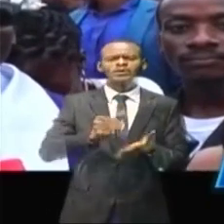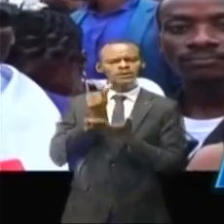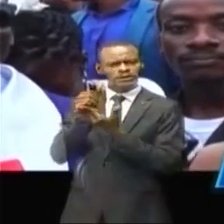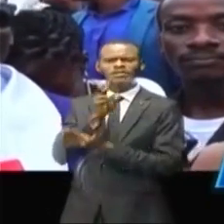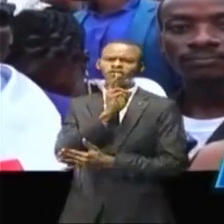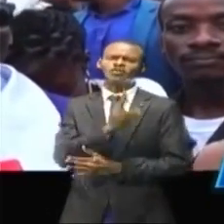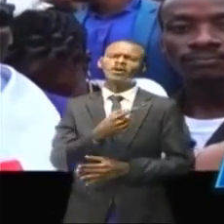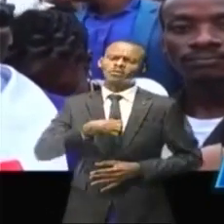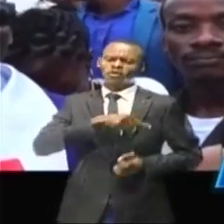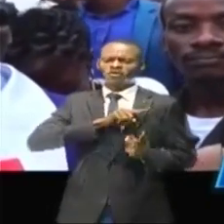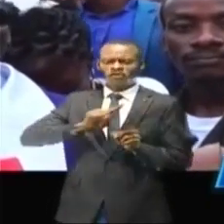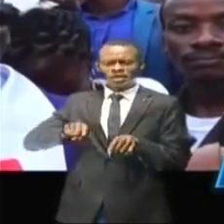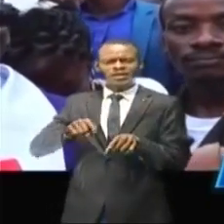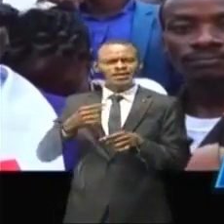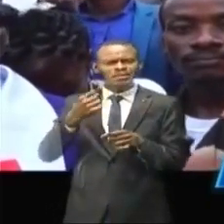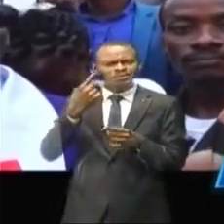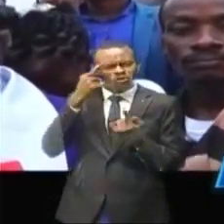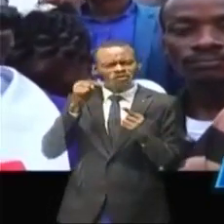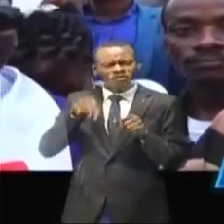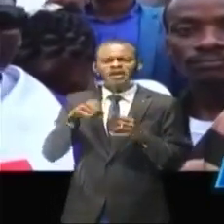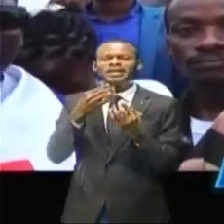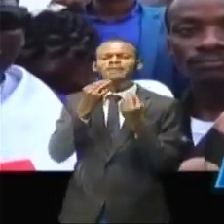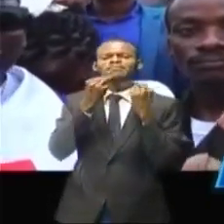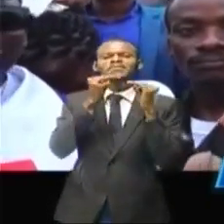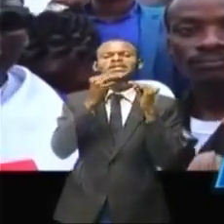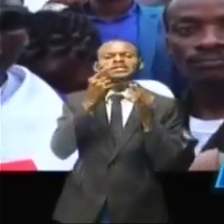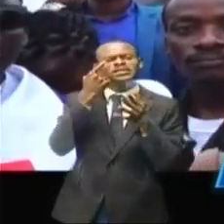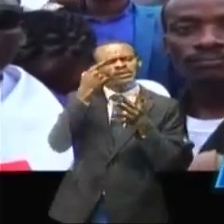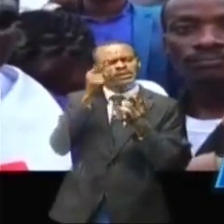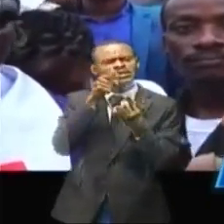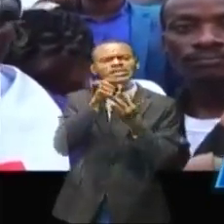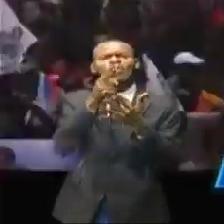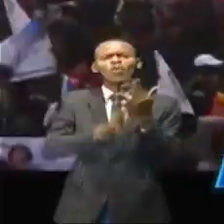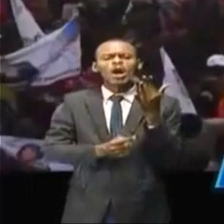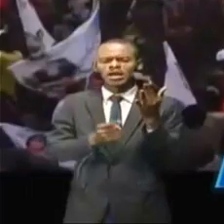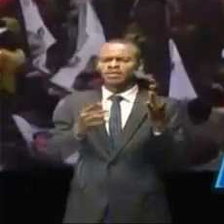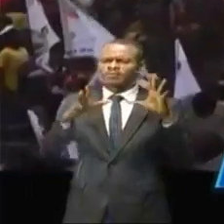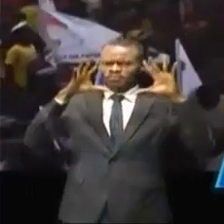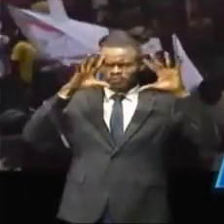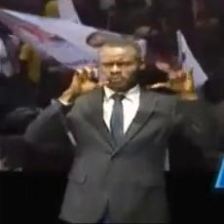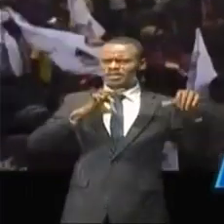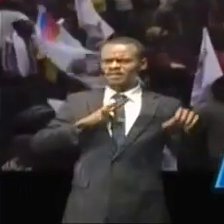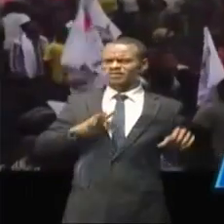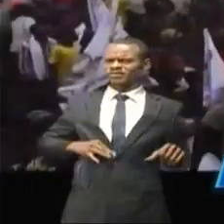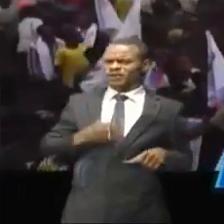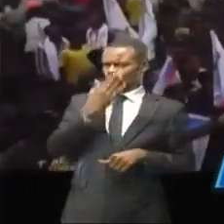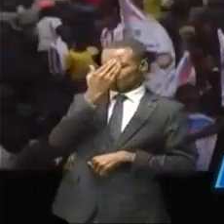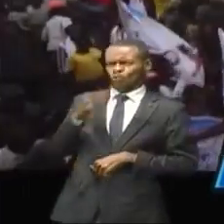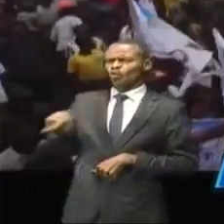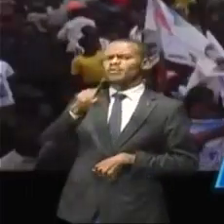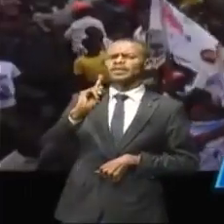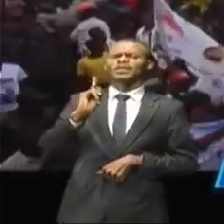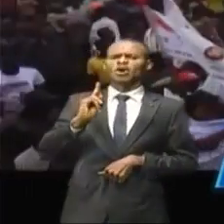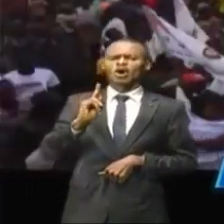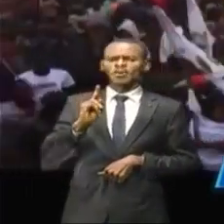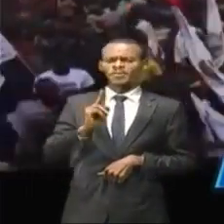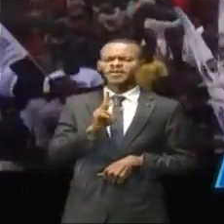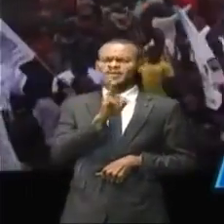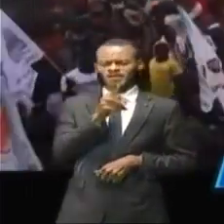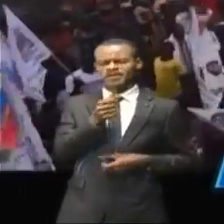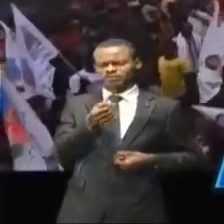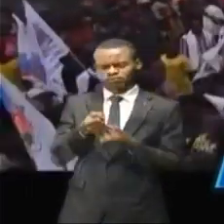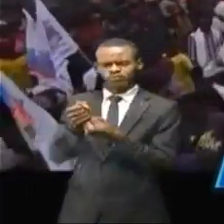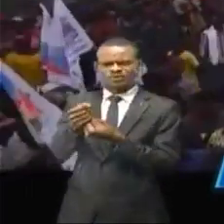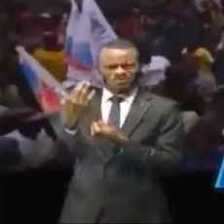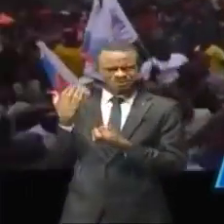aider. Mais avec le message que le président ne les a pas oubliés. J'ai bien dit qu'il a fait une interview il n'y a pas longtemps avec Tina Salama où il a dit